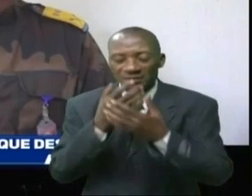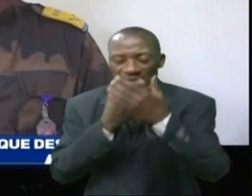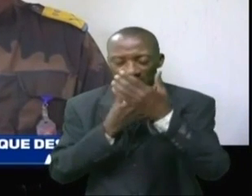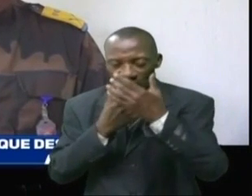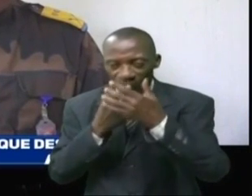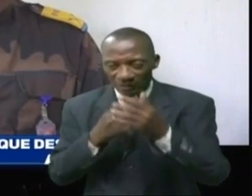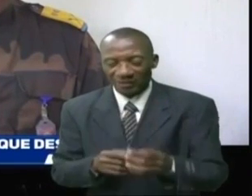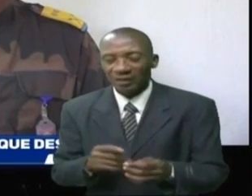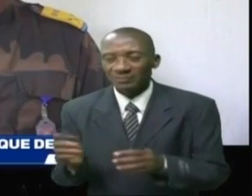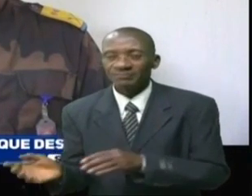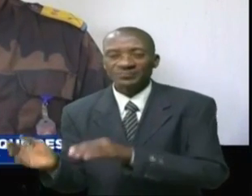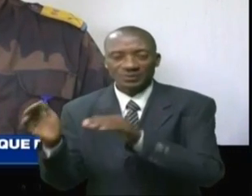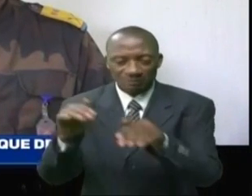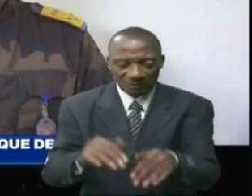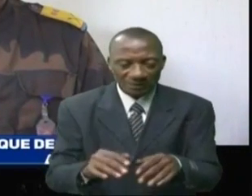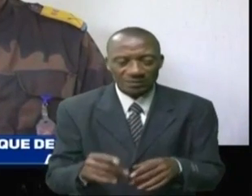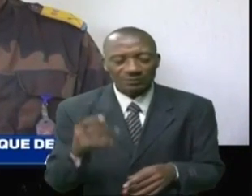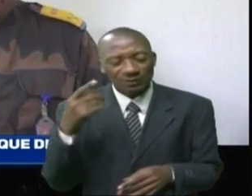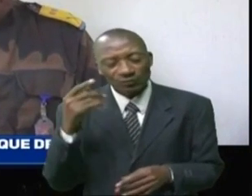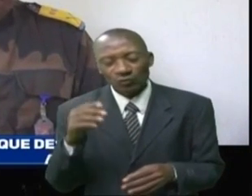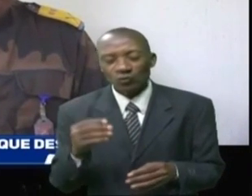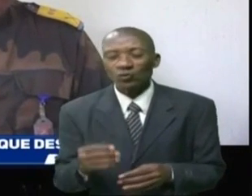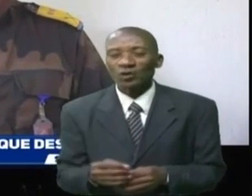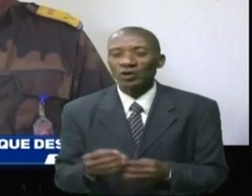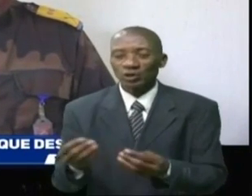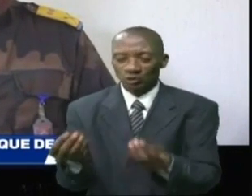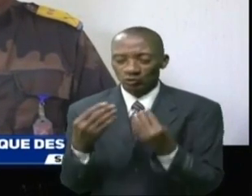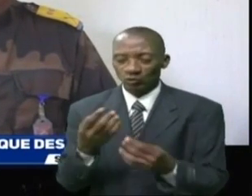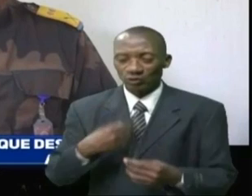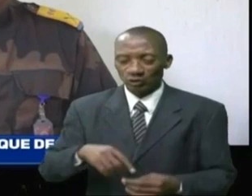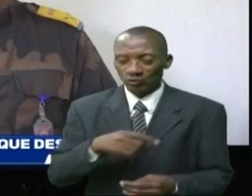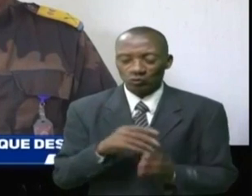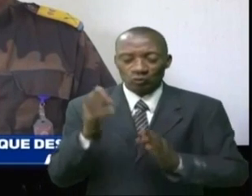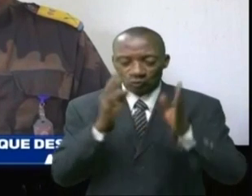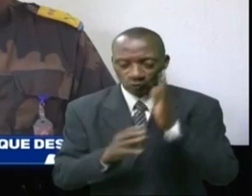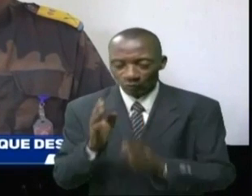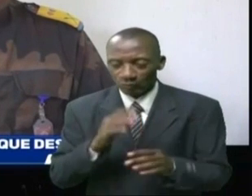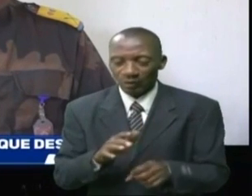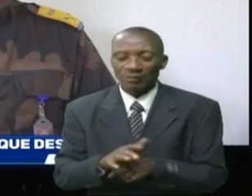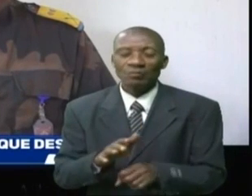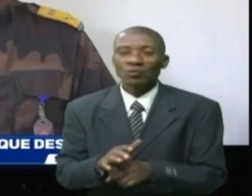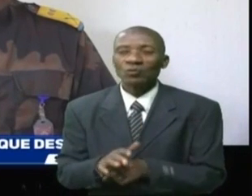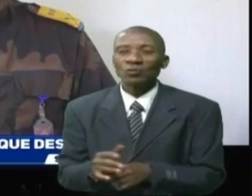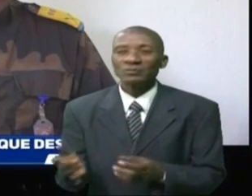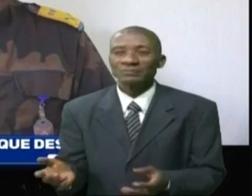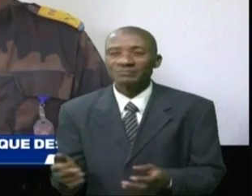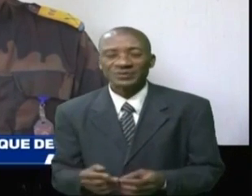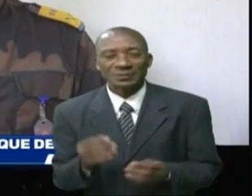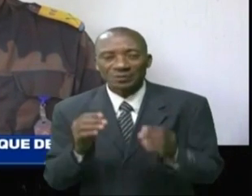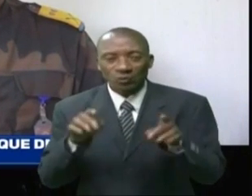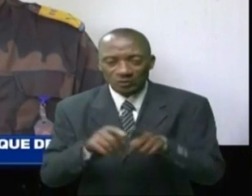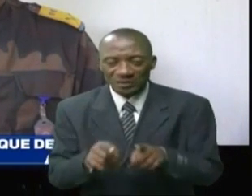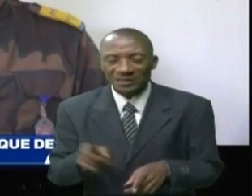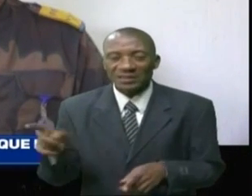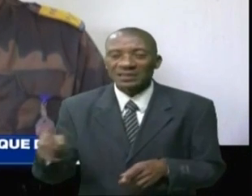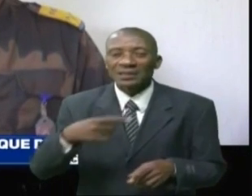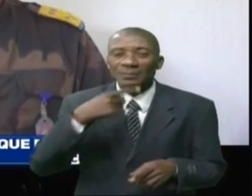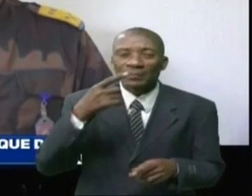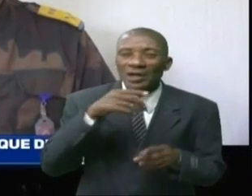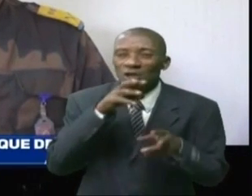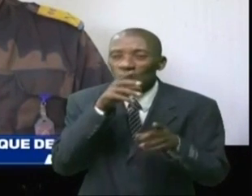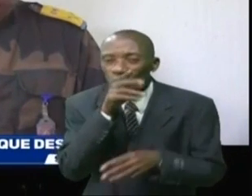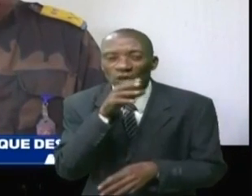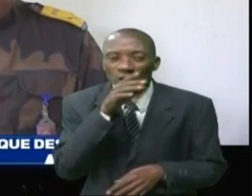plus précisément aux environs de la localité de Kiloliwe ce dimanche 1er octobre 2023. Pour